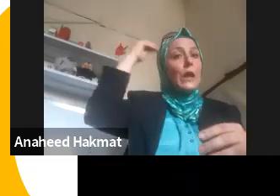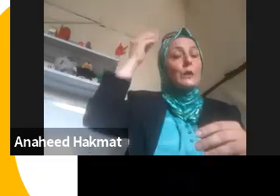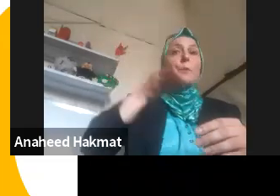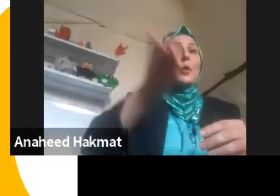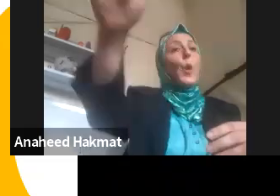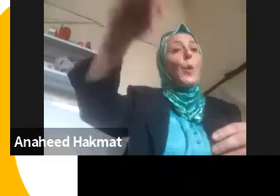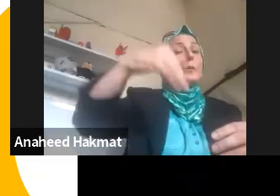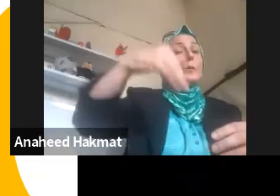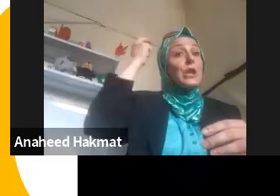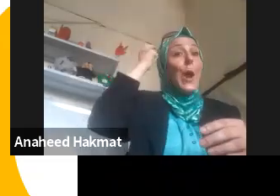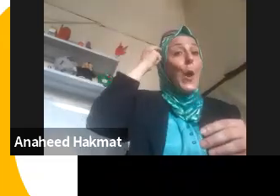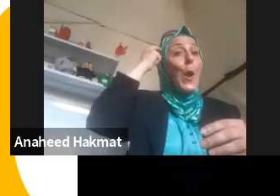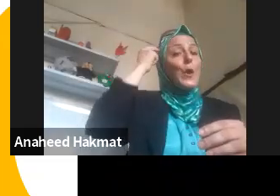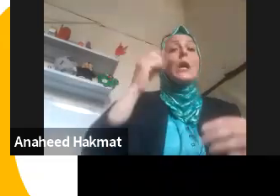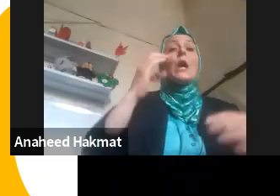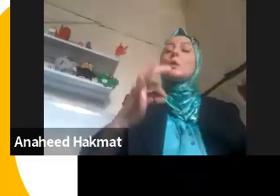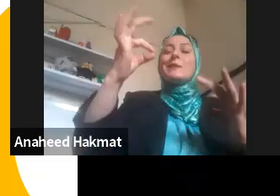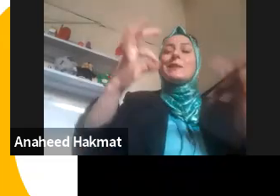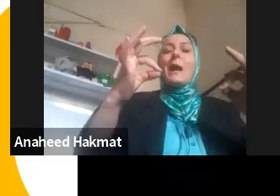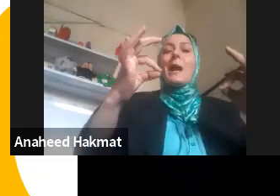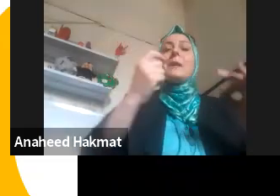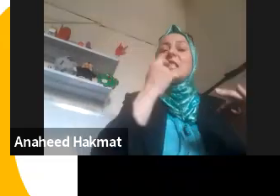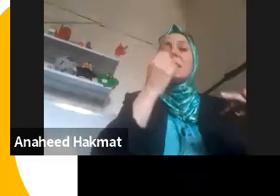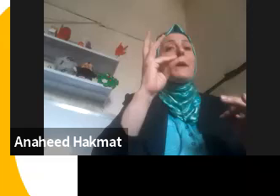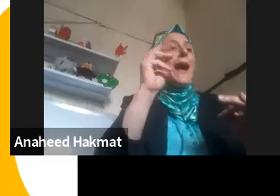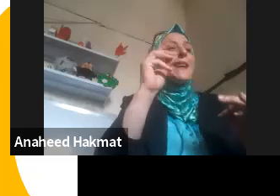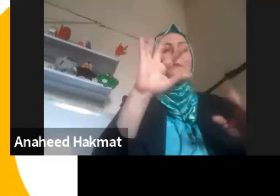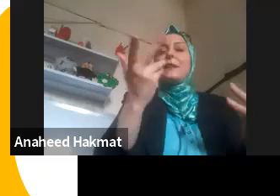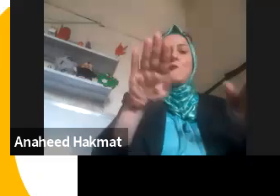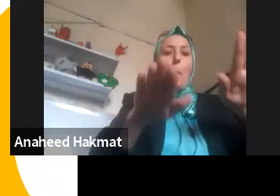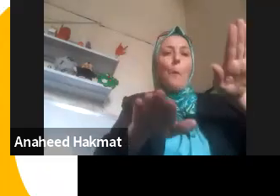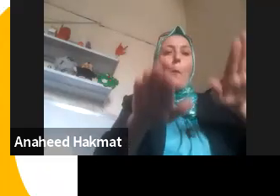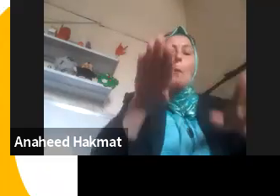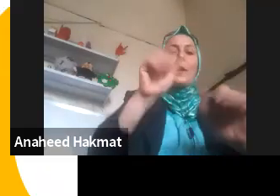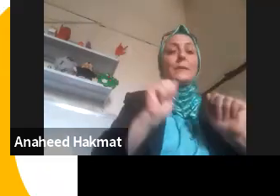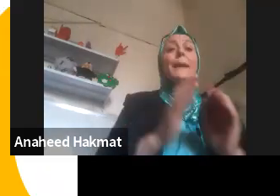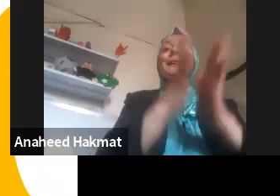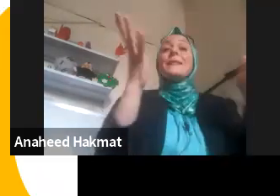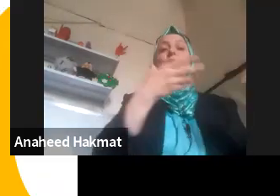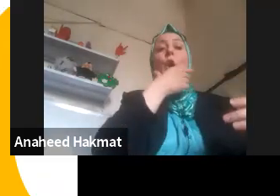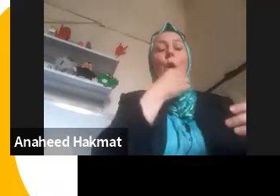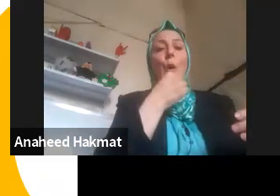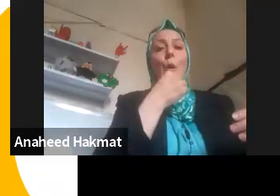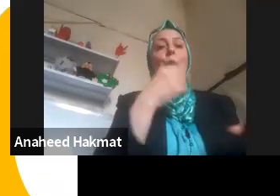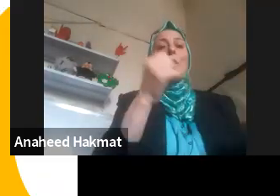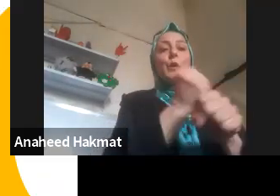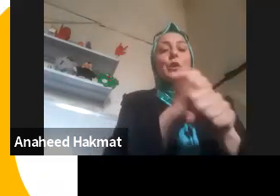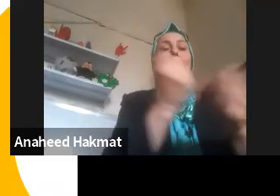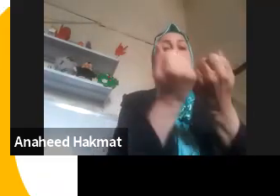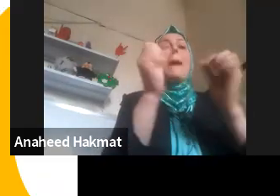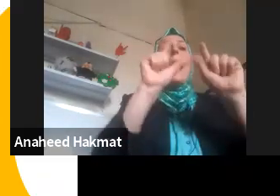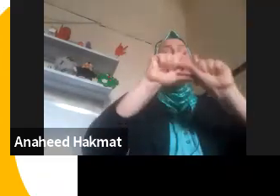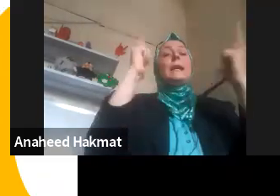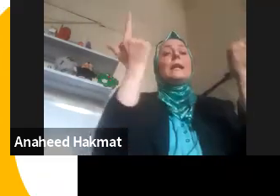العمرية المختلفة. هذه فرصة كتير عظيمة إنه نشتغل مع اللجان الموجودة في المدرسة، لجان